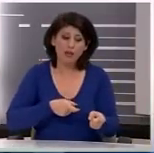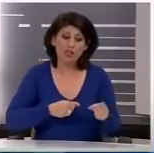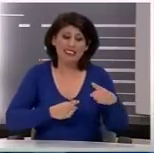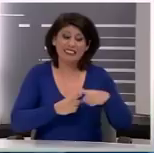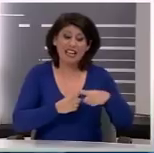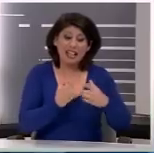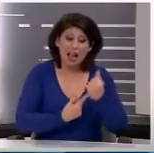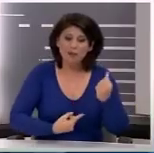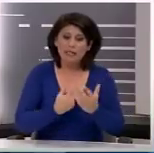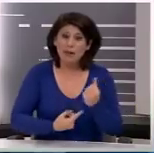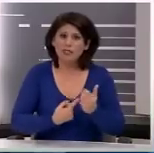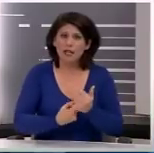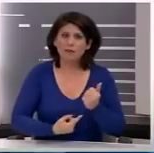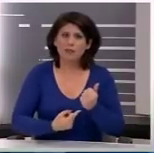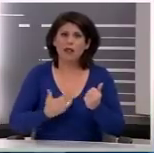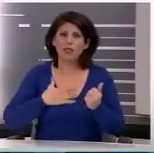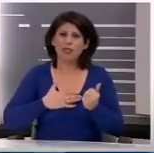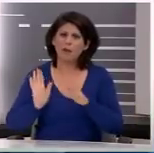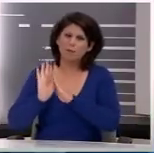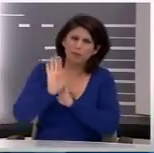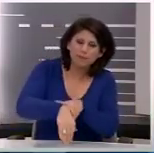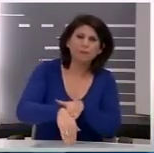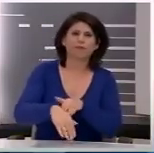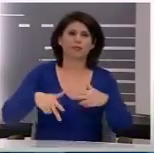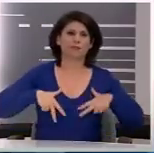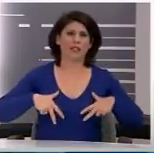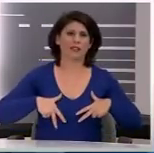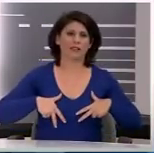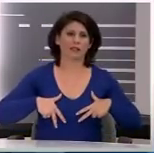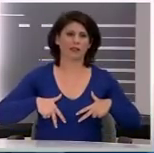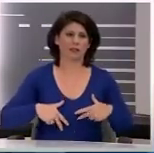ελλείψεις. Για να ρίξουν την κυβέρνηση.